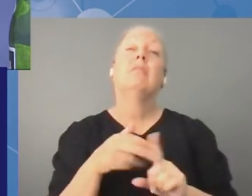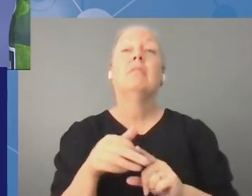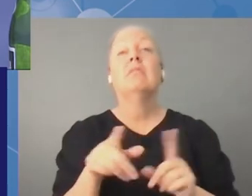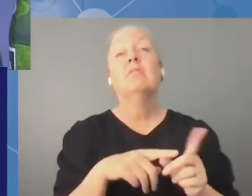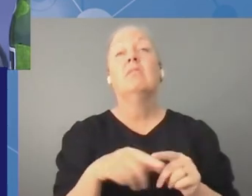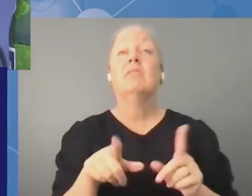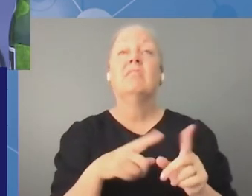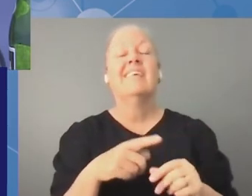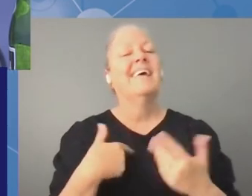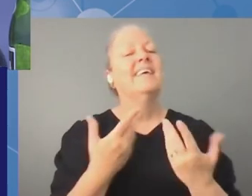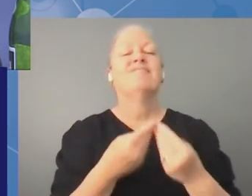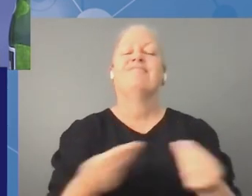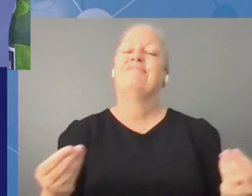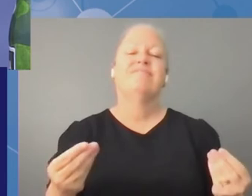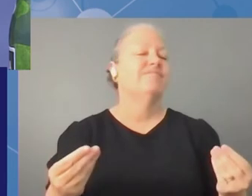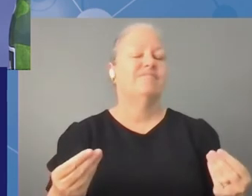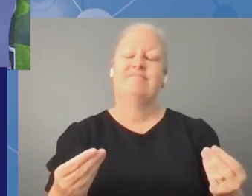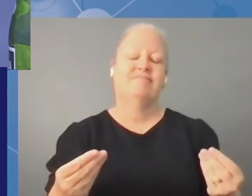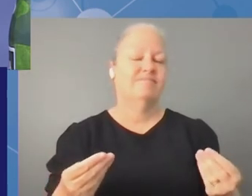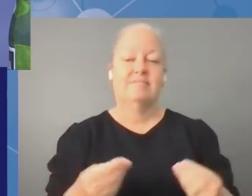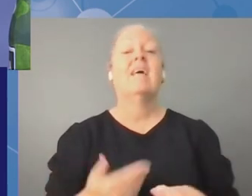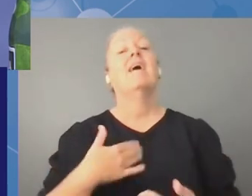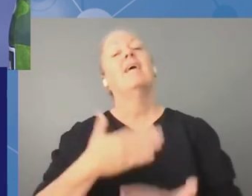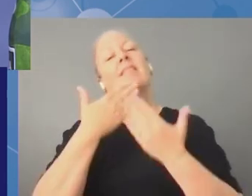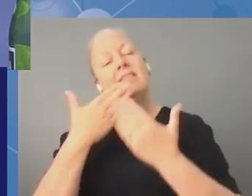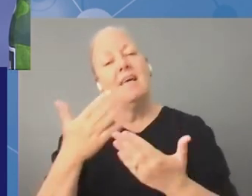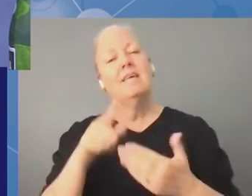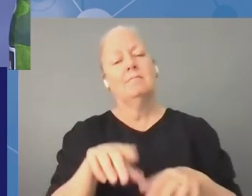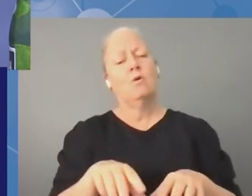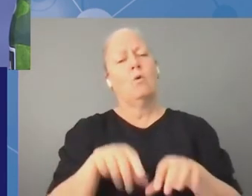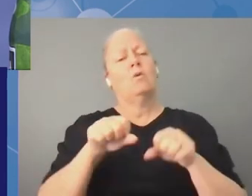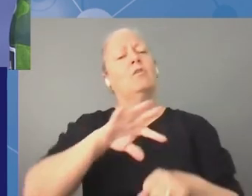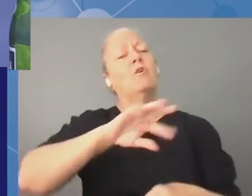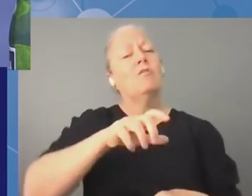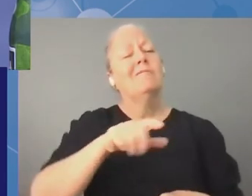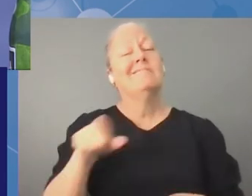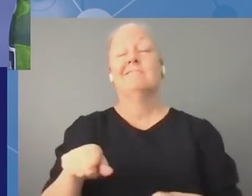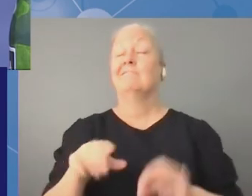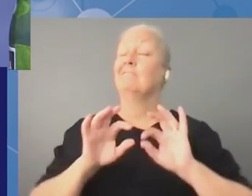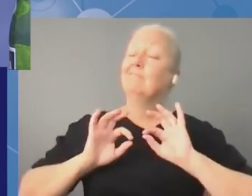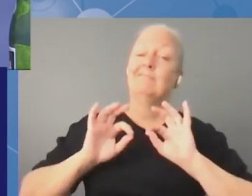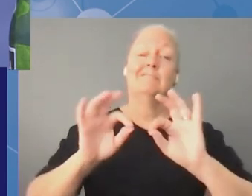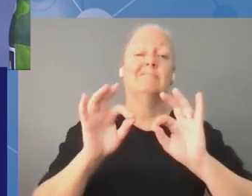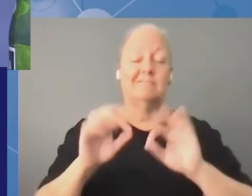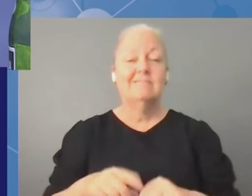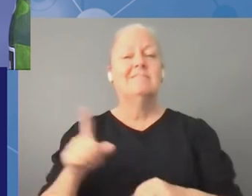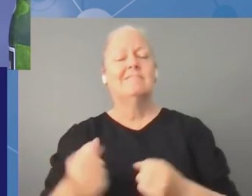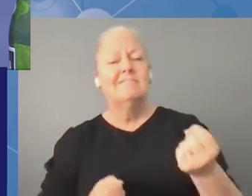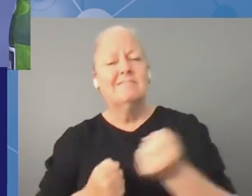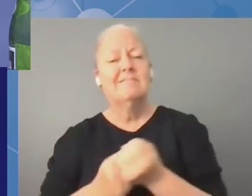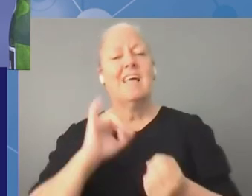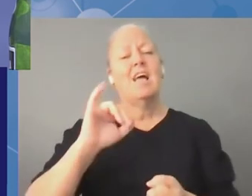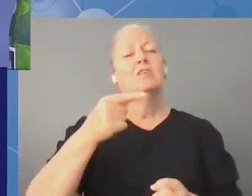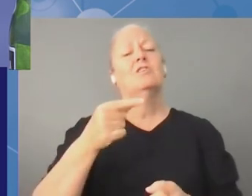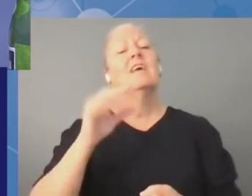كما علينا أن نسعى لأن نستمع كل أصوات المعنيين. شكرا